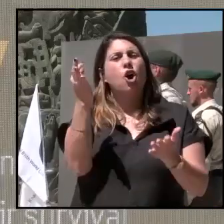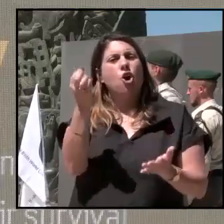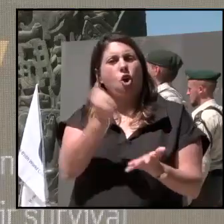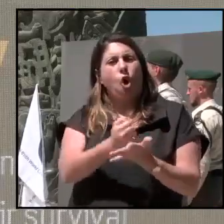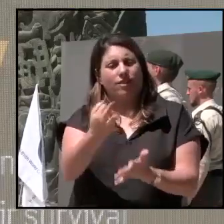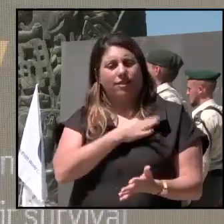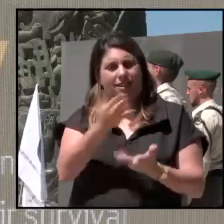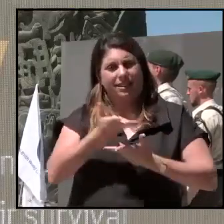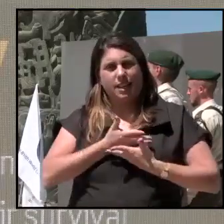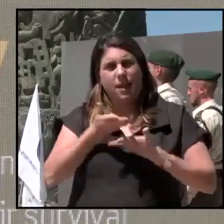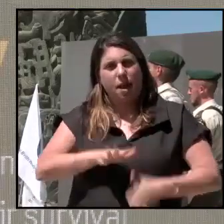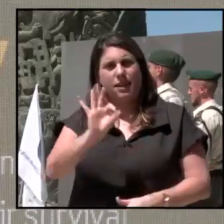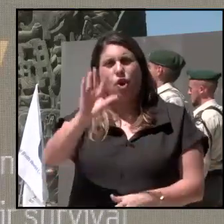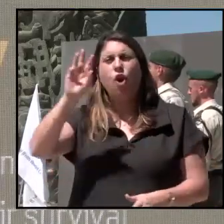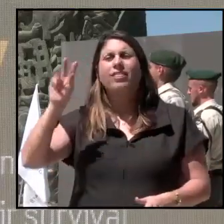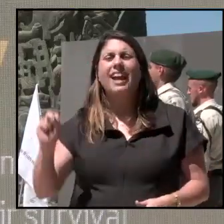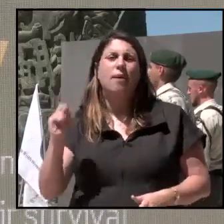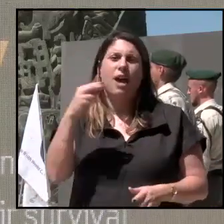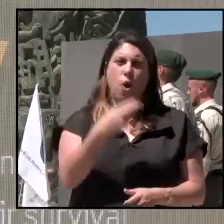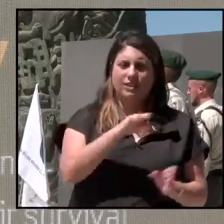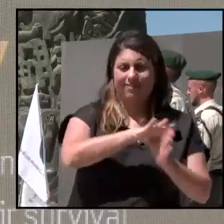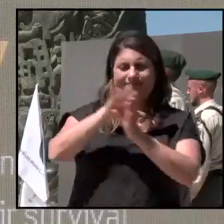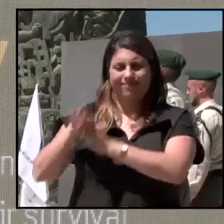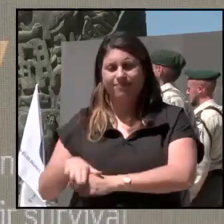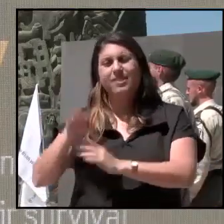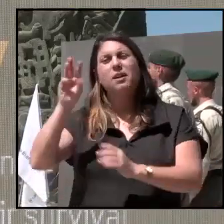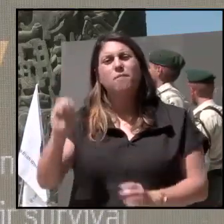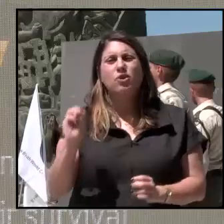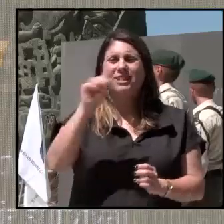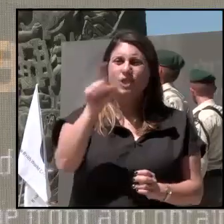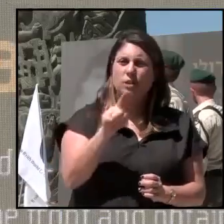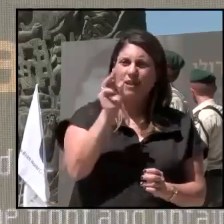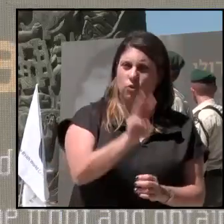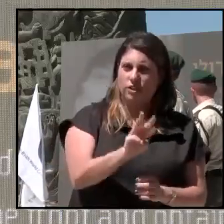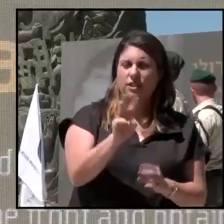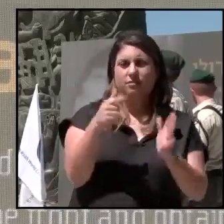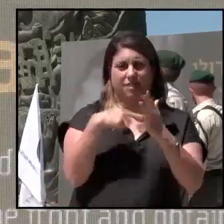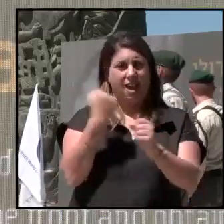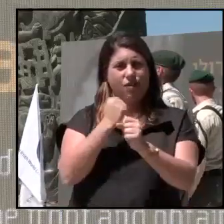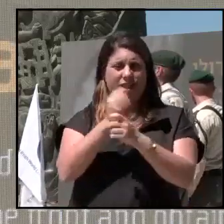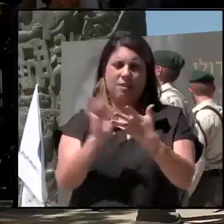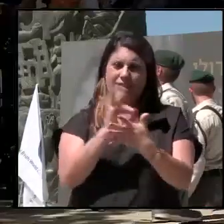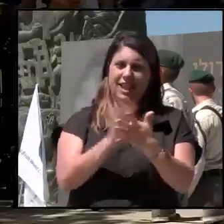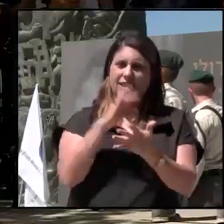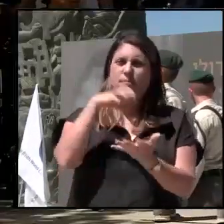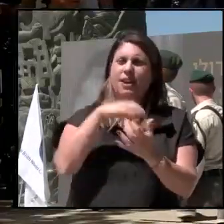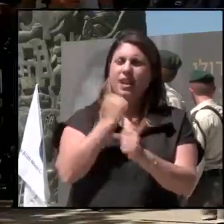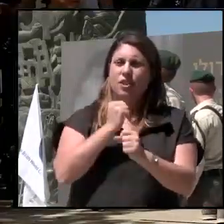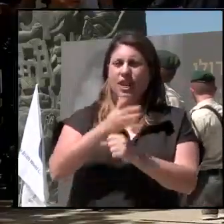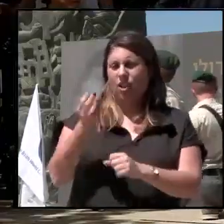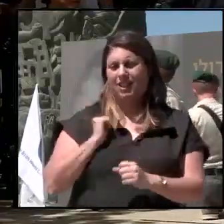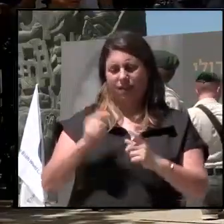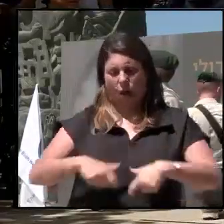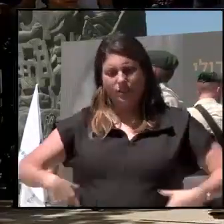בנו נחמיה רוסל. משה זולטן שטרולי, במסגרת עבודה משרדית במחנה העבודה של הצבא